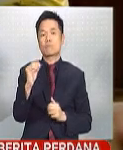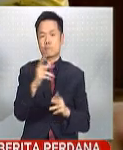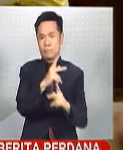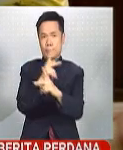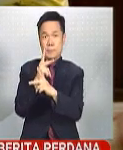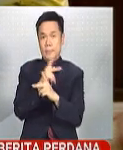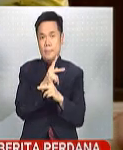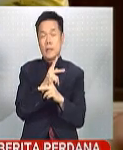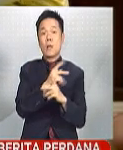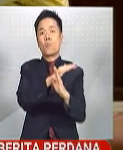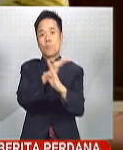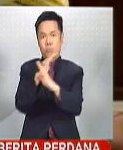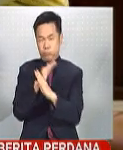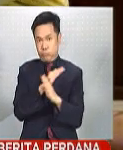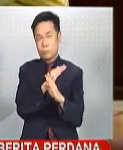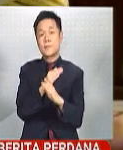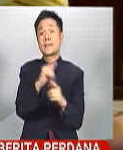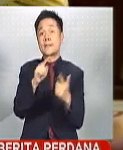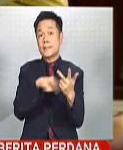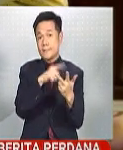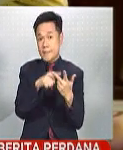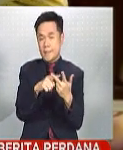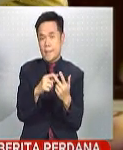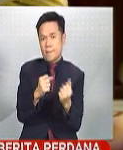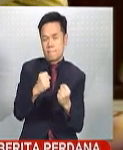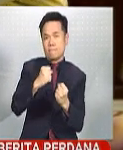dan akan memelihara melindungi